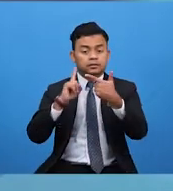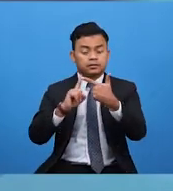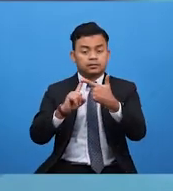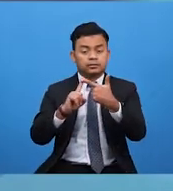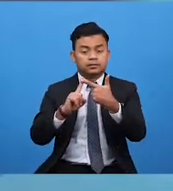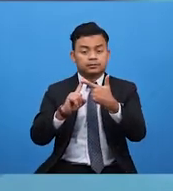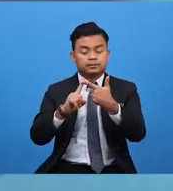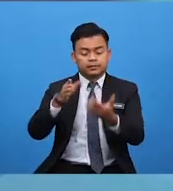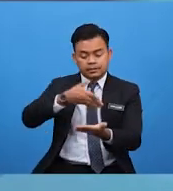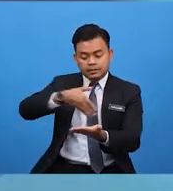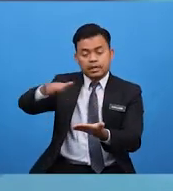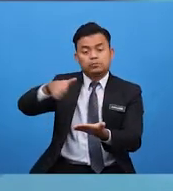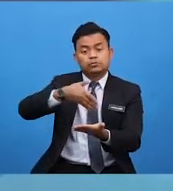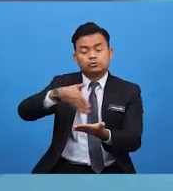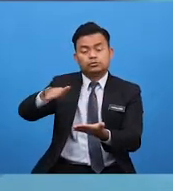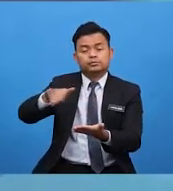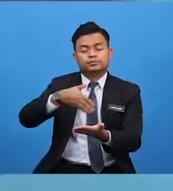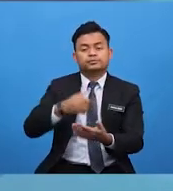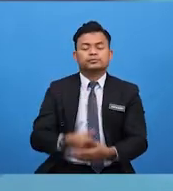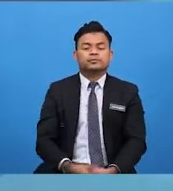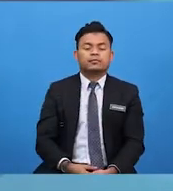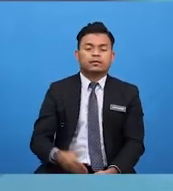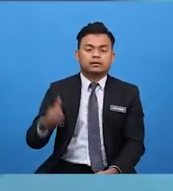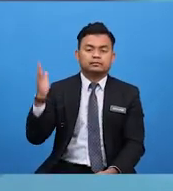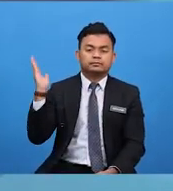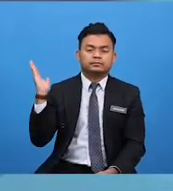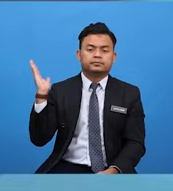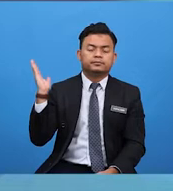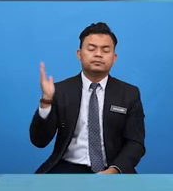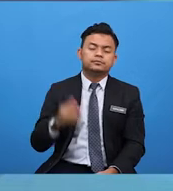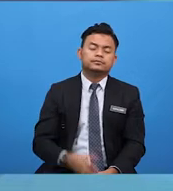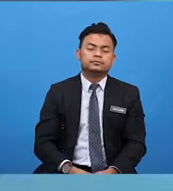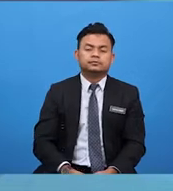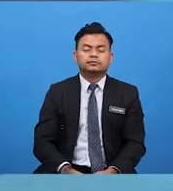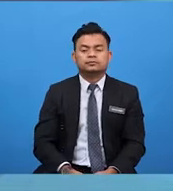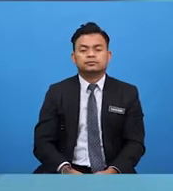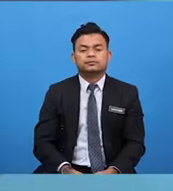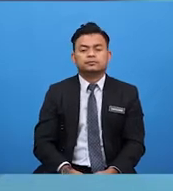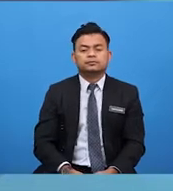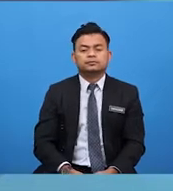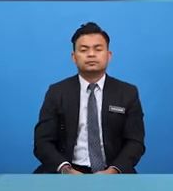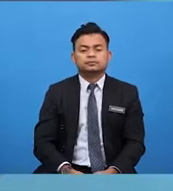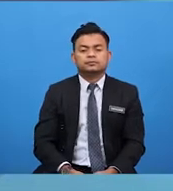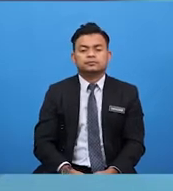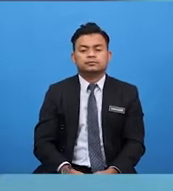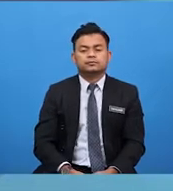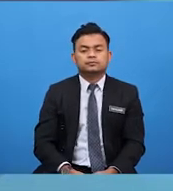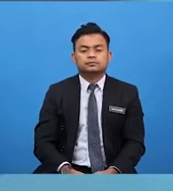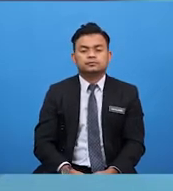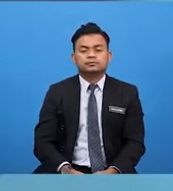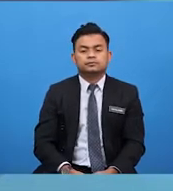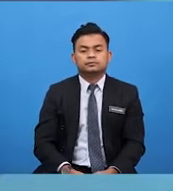Kedua, teknik sapuan berus. Menggunakan peralatan berus untuk menyapu larutan sodium